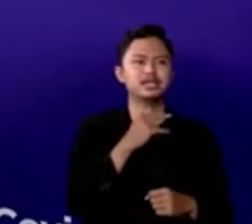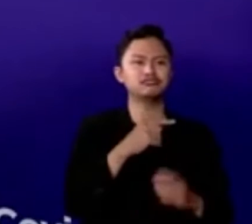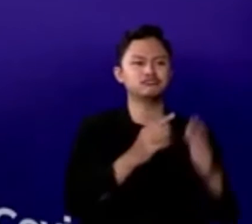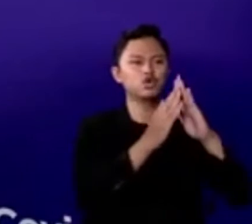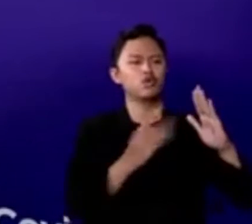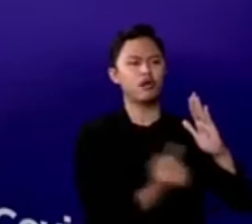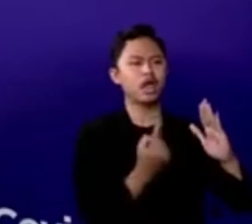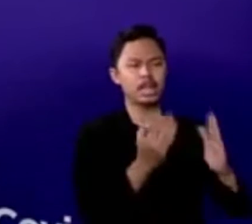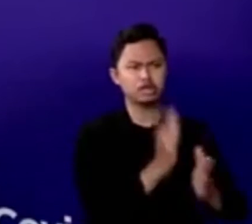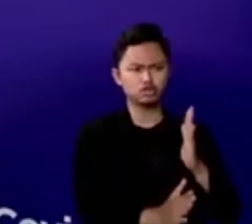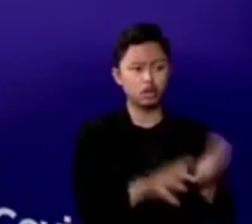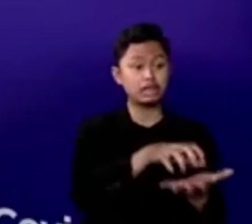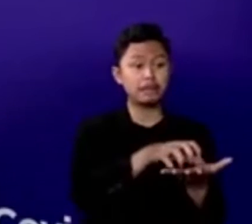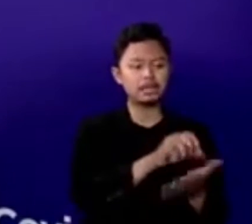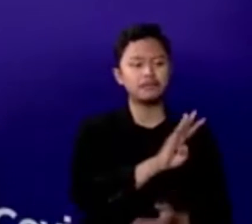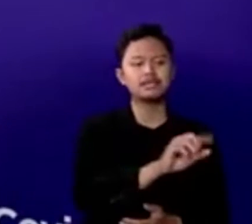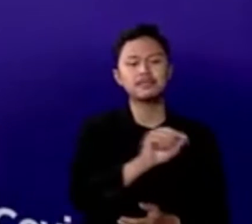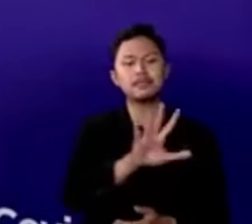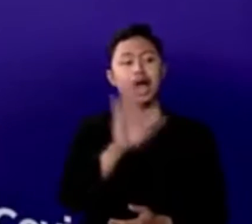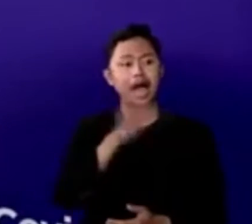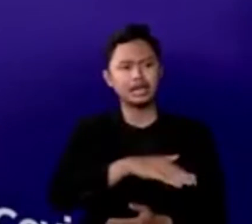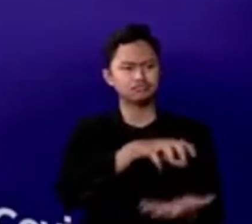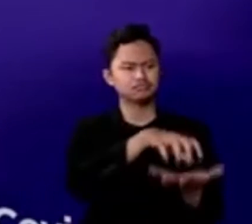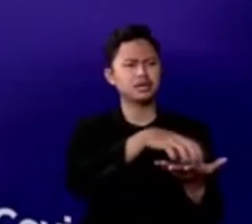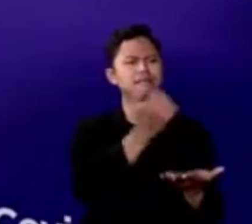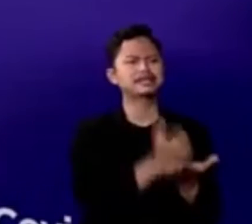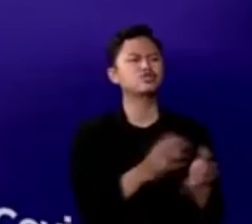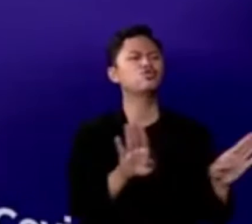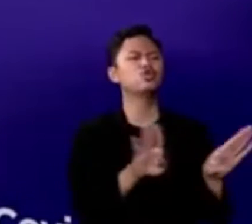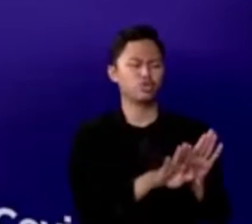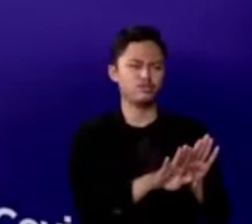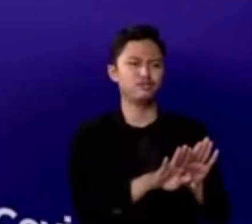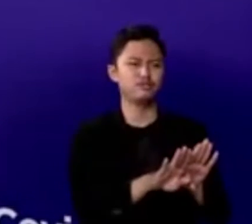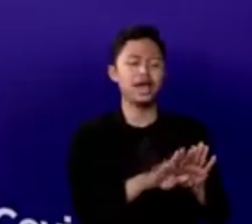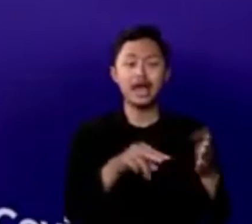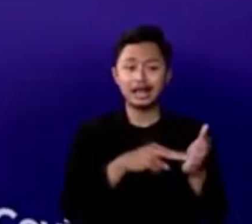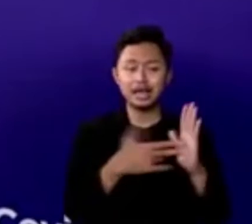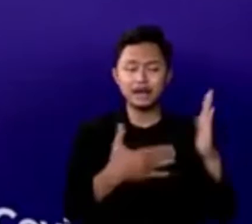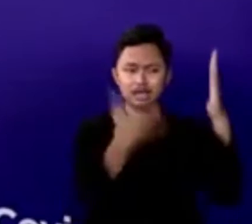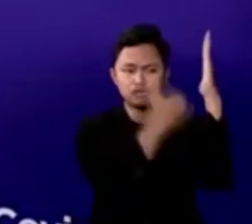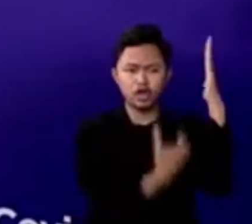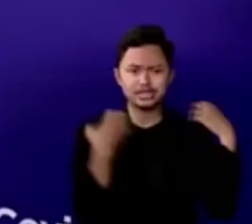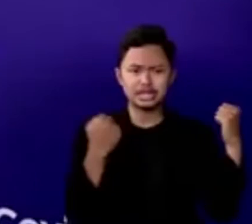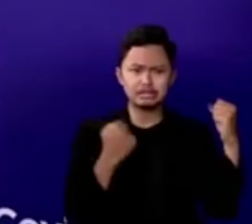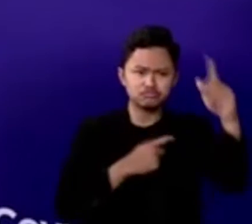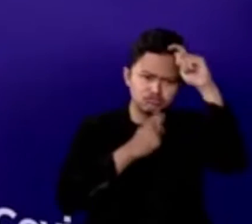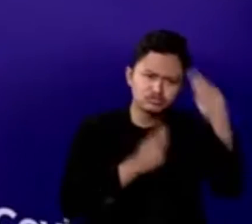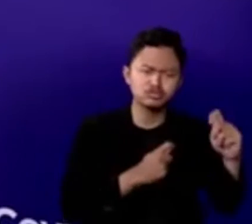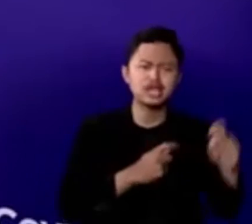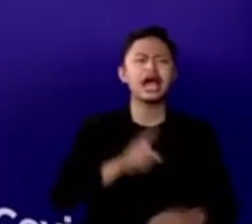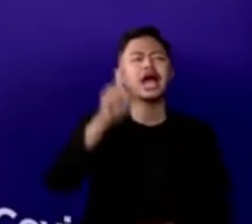mengisolasi ruangan paling enggak 3-4 hari ke depan dan seterusnya akan terganggu jadi pilihan untuk disiplin itu menurut saya keniscayaan